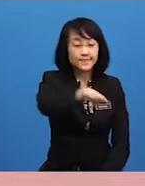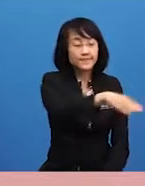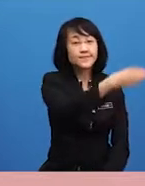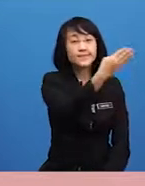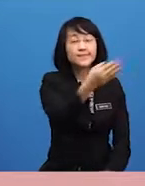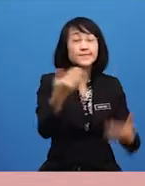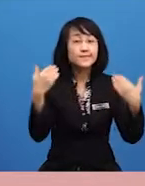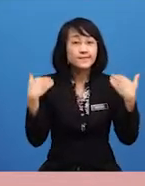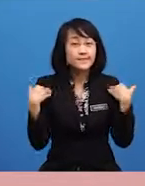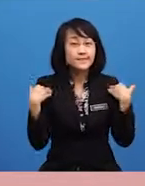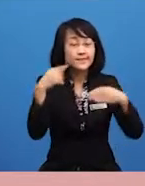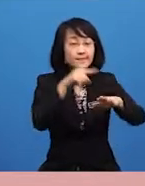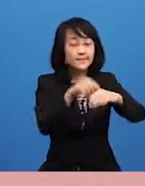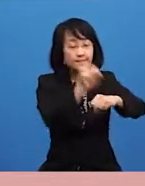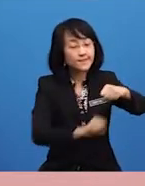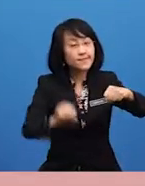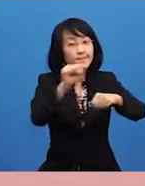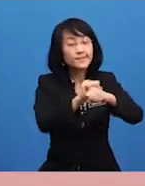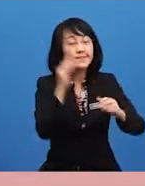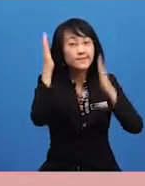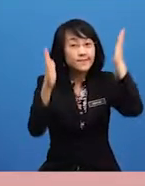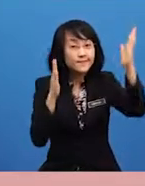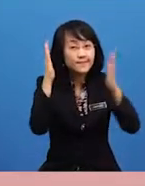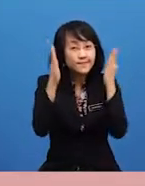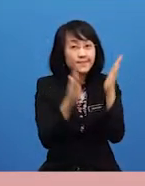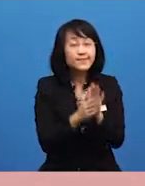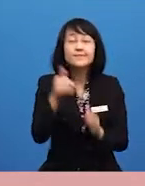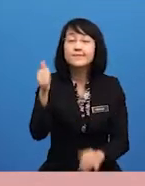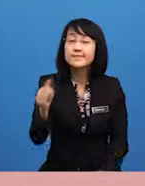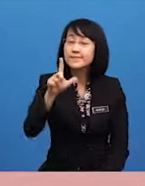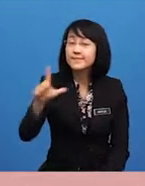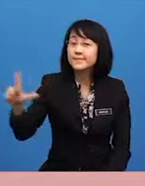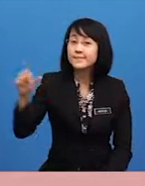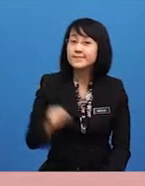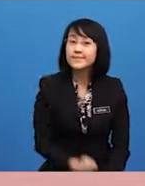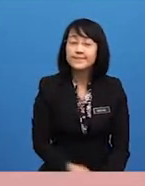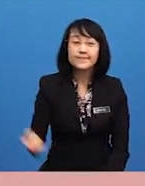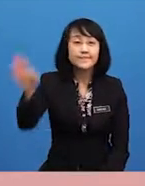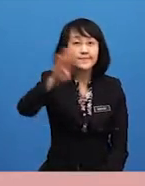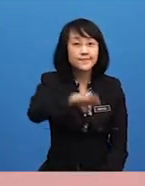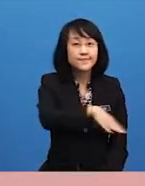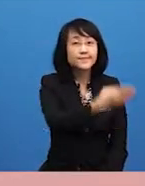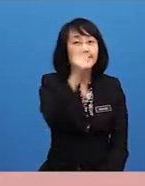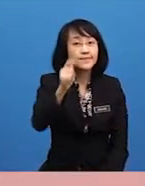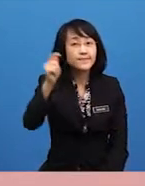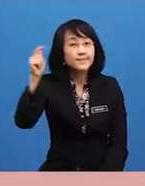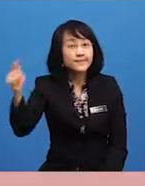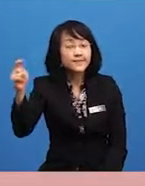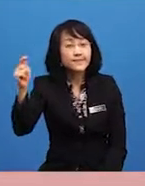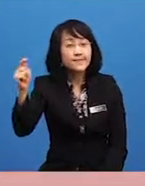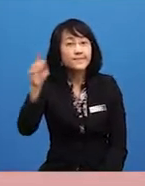yang terdapat di semenanjung Malaysia ialah Banjaran Titi